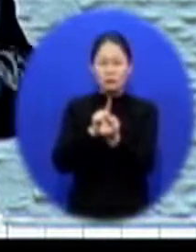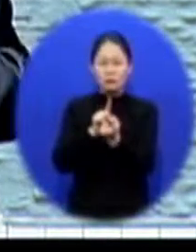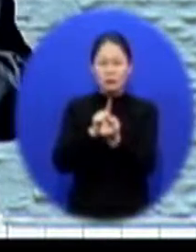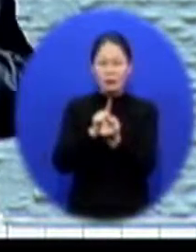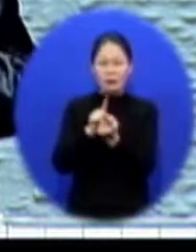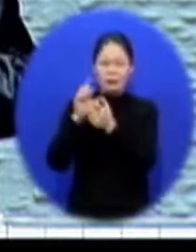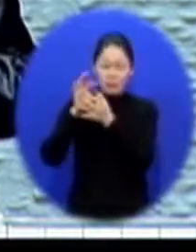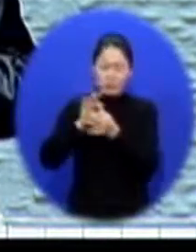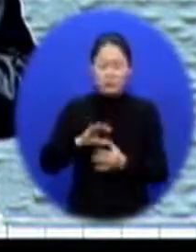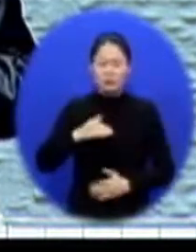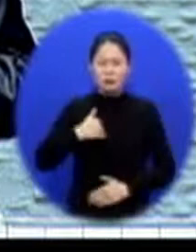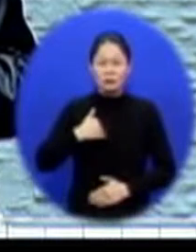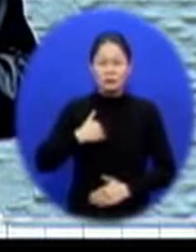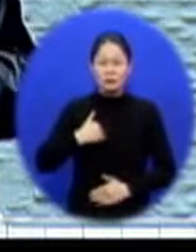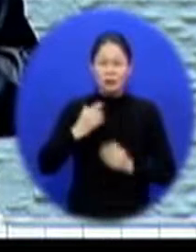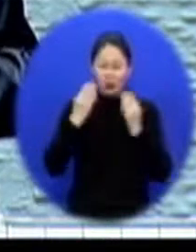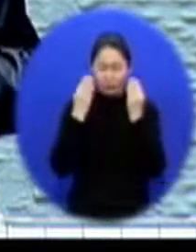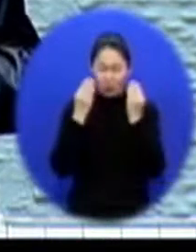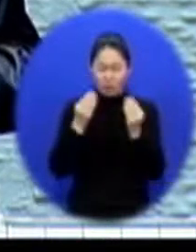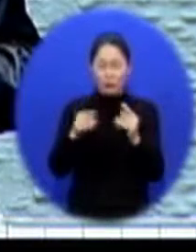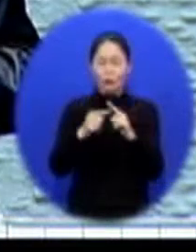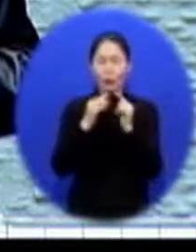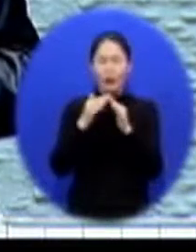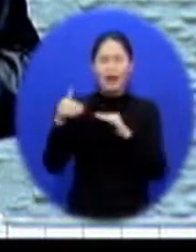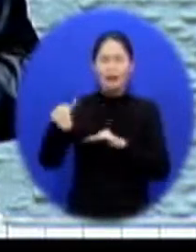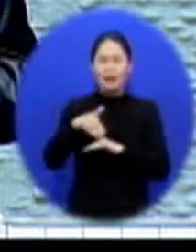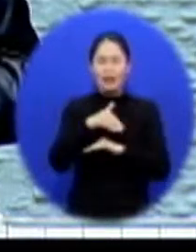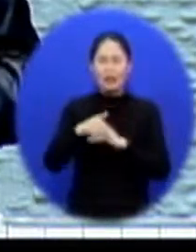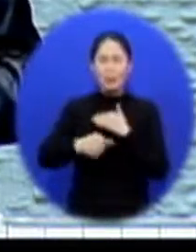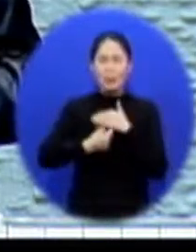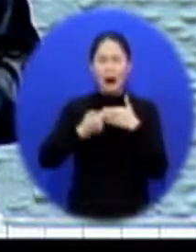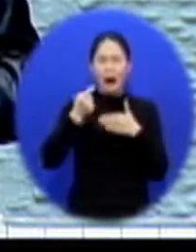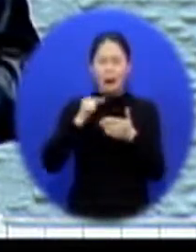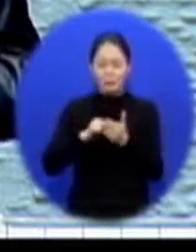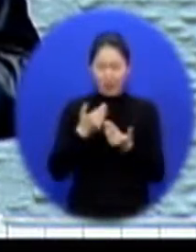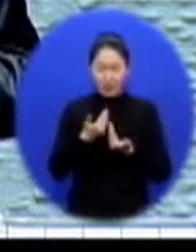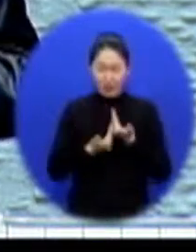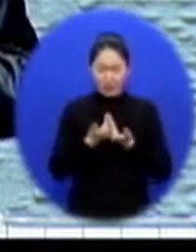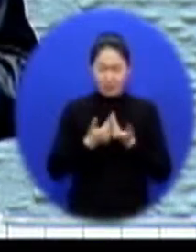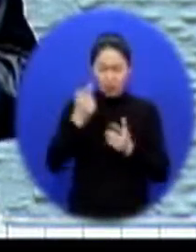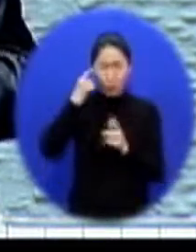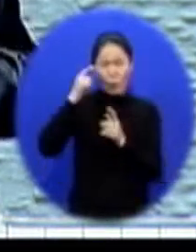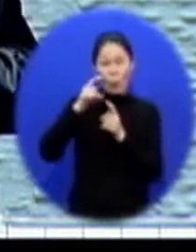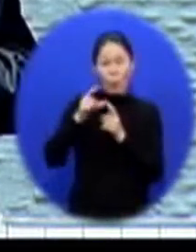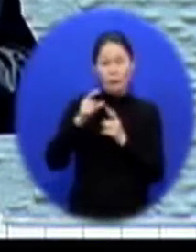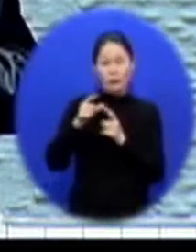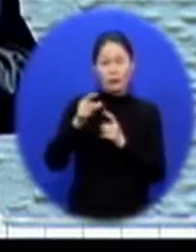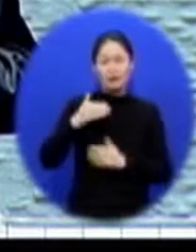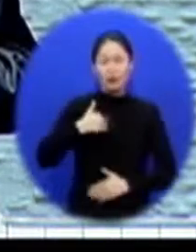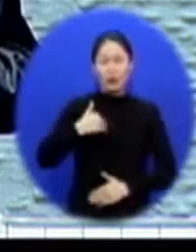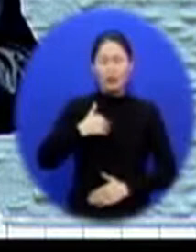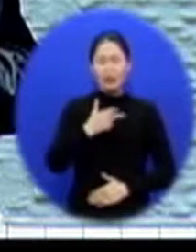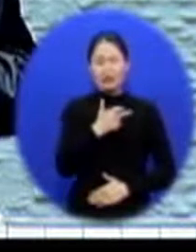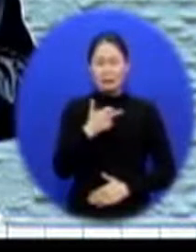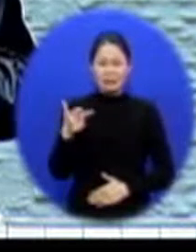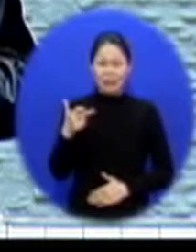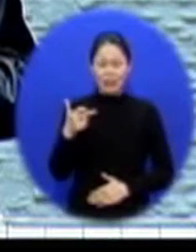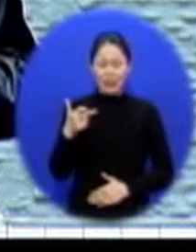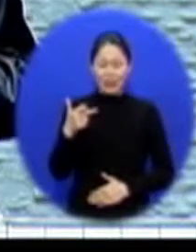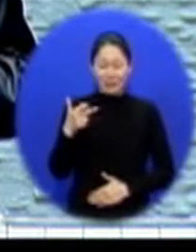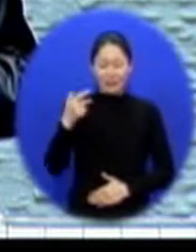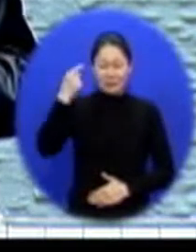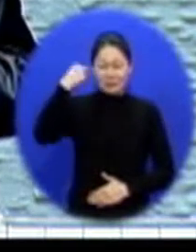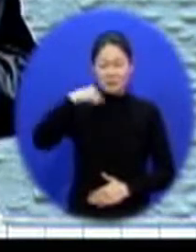여전히 교회를 다녀야 하는 이런 마음의 갈등과 고민이 저에게 굉장히 크게 다가와